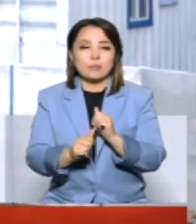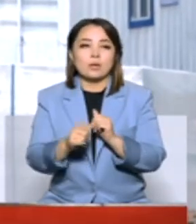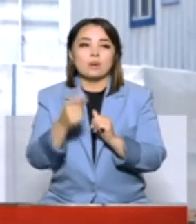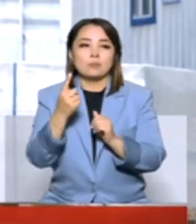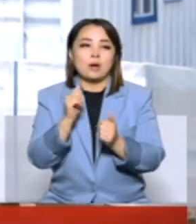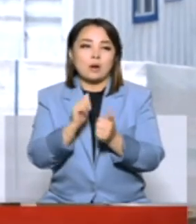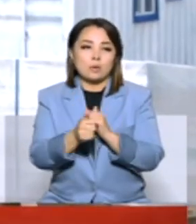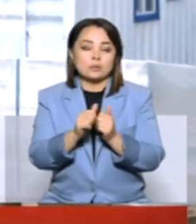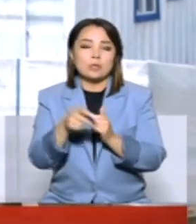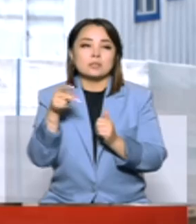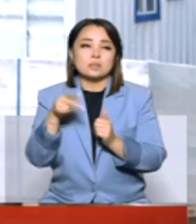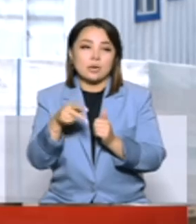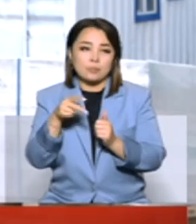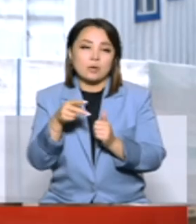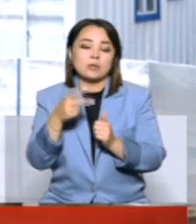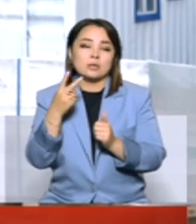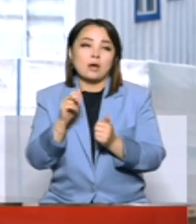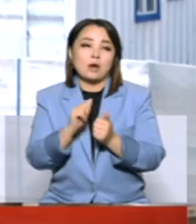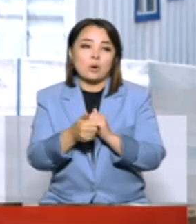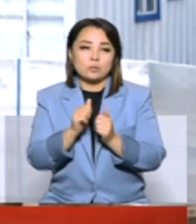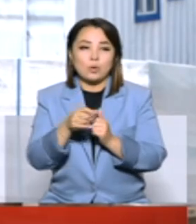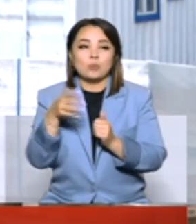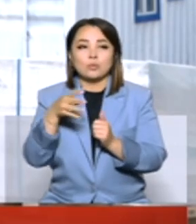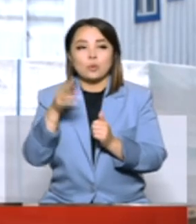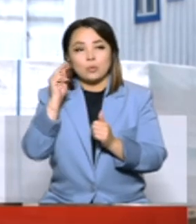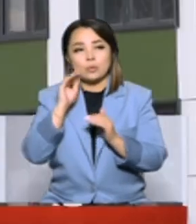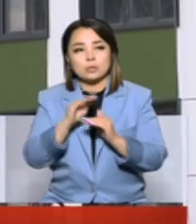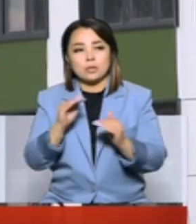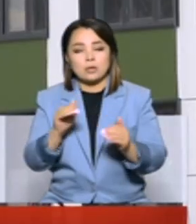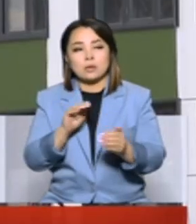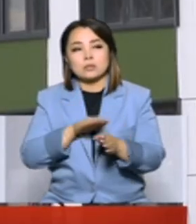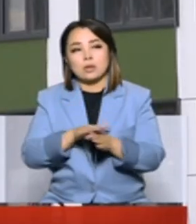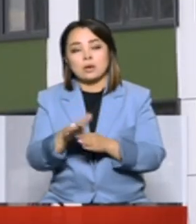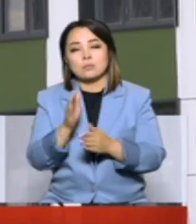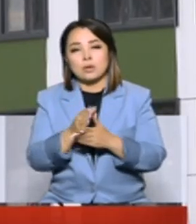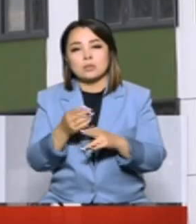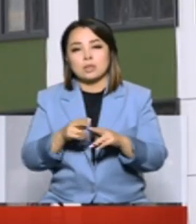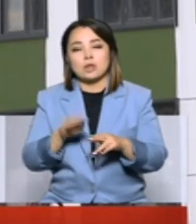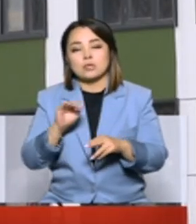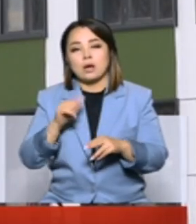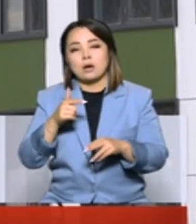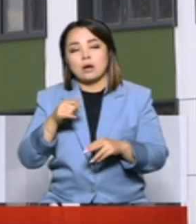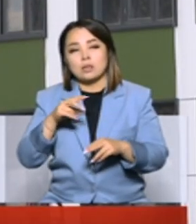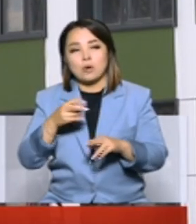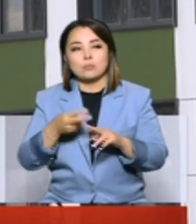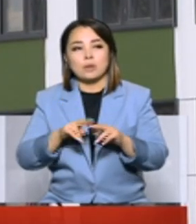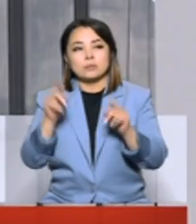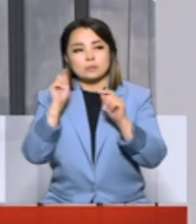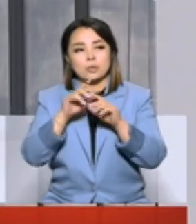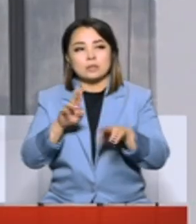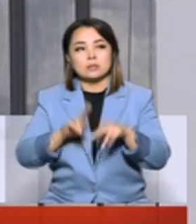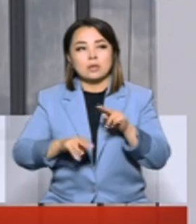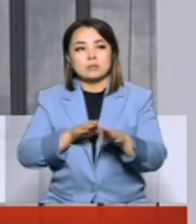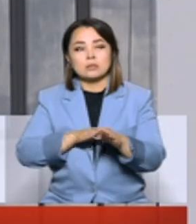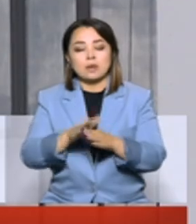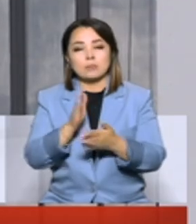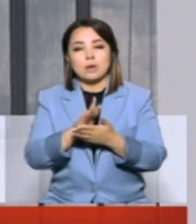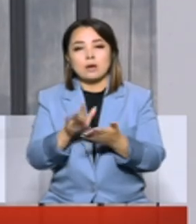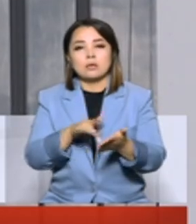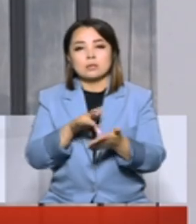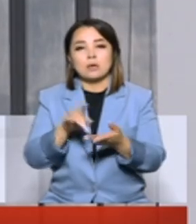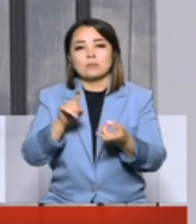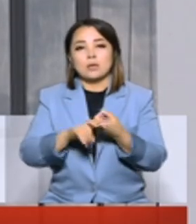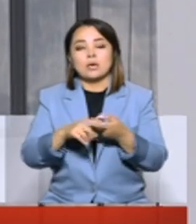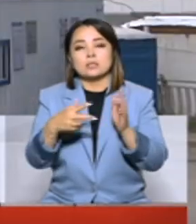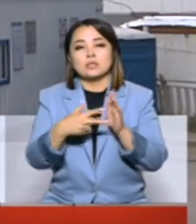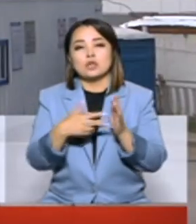1 ауысымда 2000, ал 2 ауысымда 4000 оқушы сияды. Одан бөлек жағалауда тағы 1 жайлы мектеп салынбақ. Ал қала бойынша биыл 8